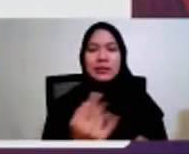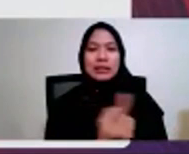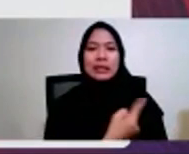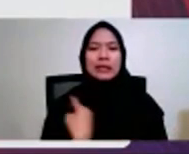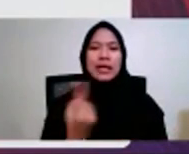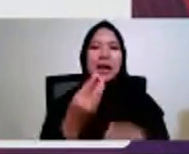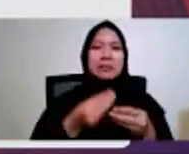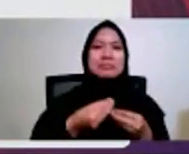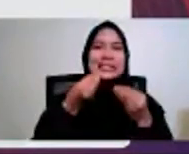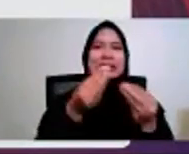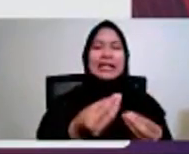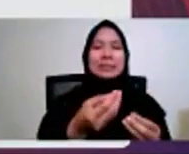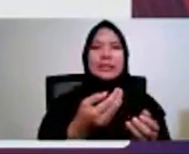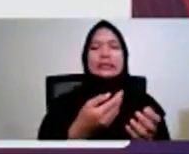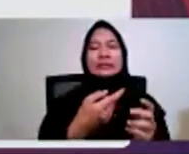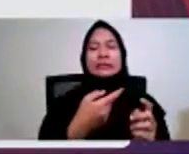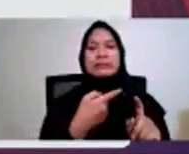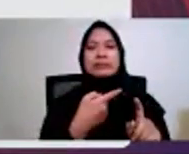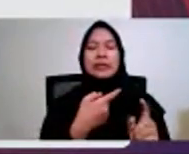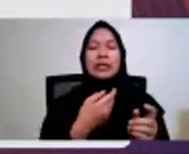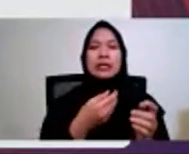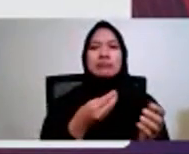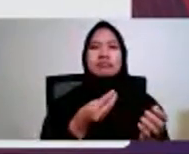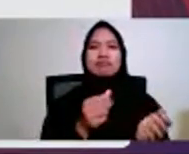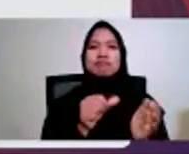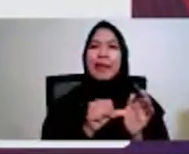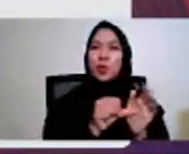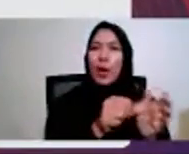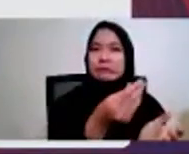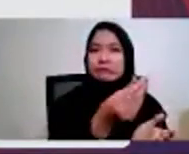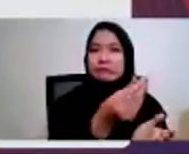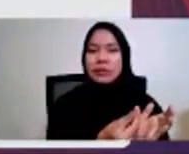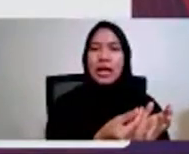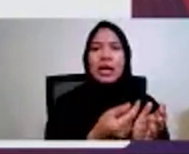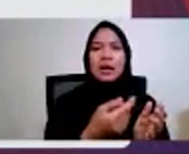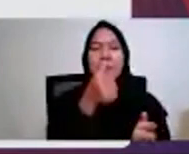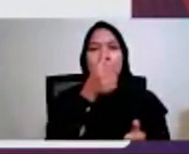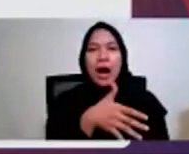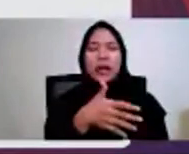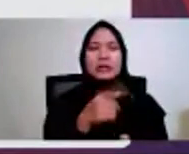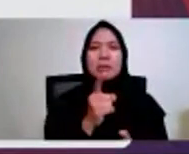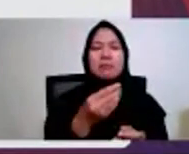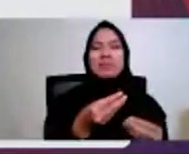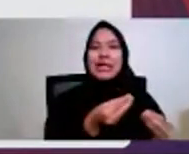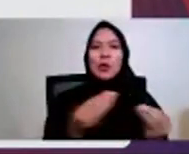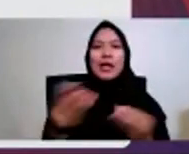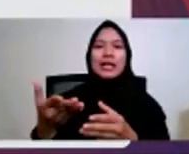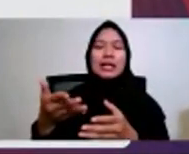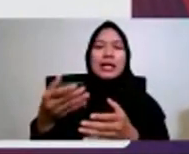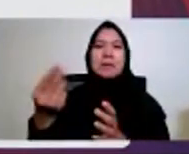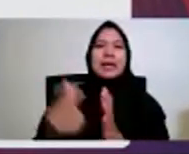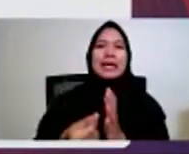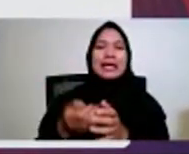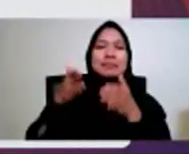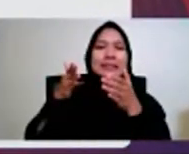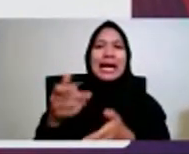memberikan insentif bakal pampam yang menyalurkan pembiayaan kepada sektor-sektor yang hijau